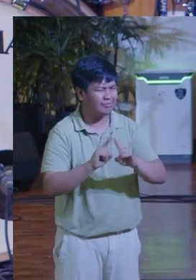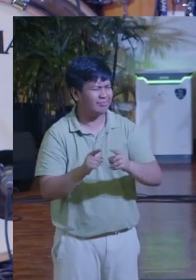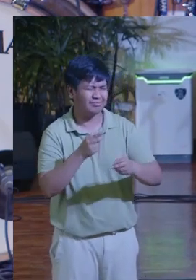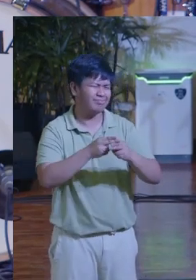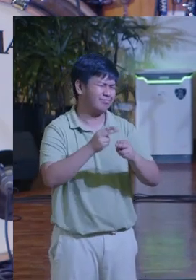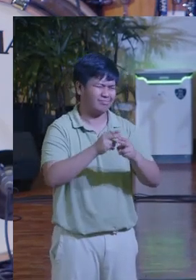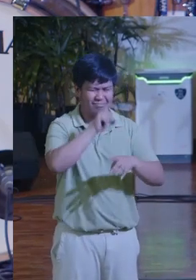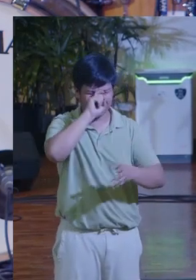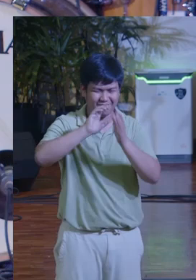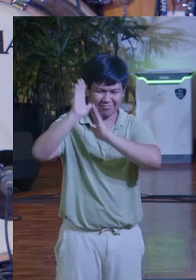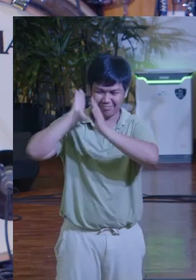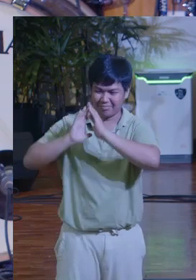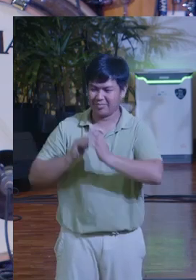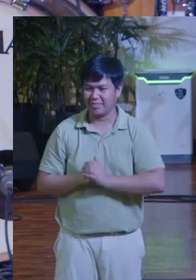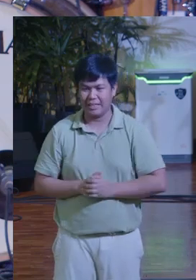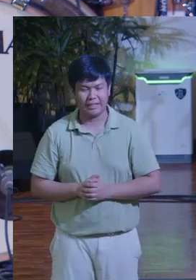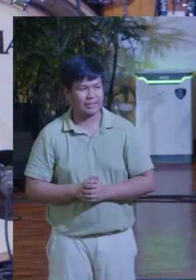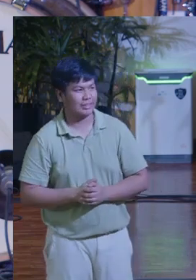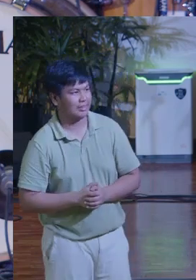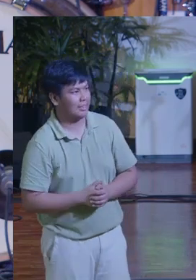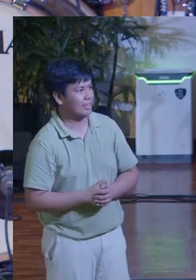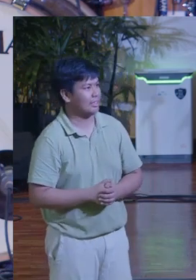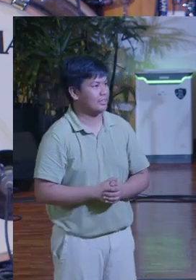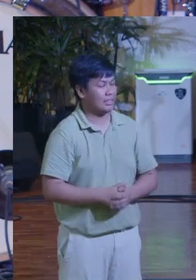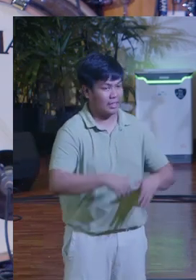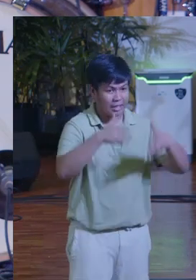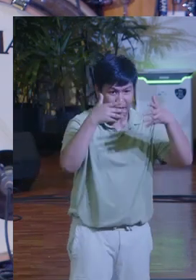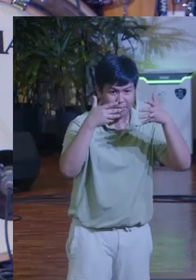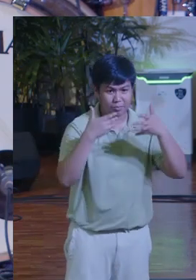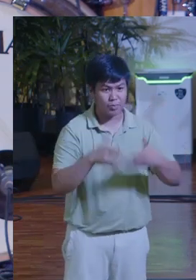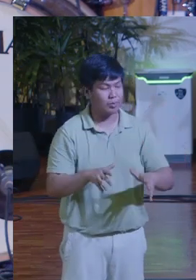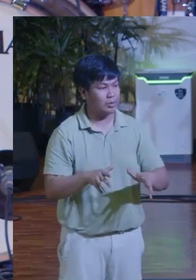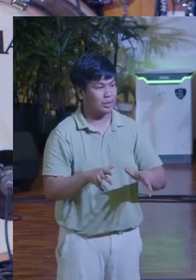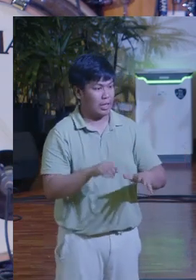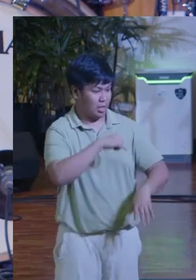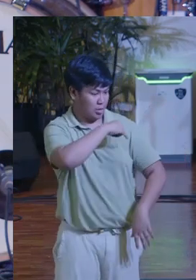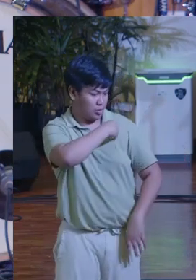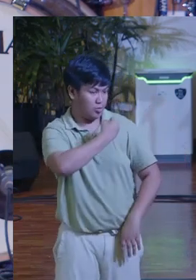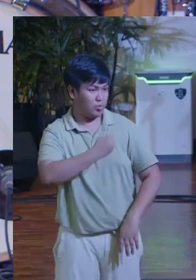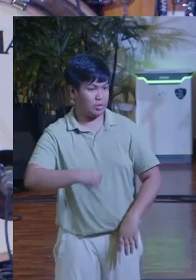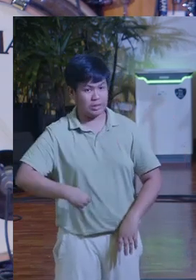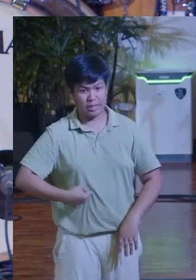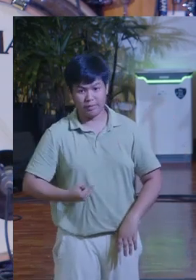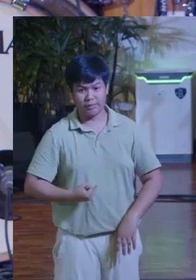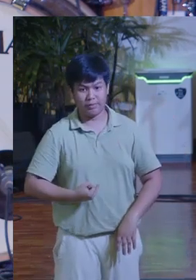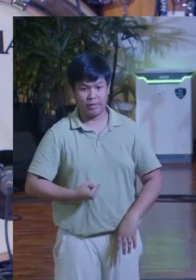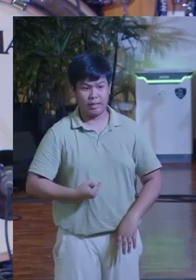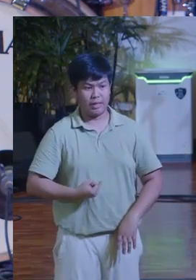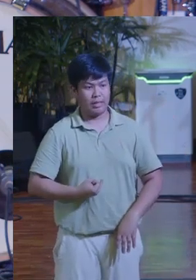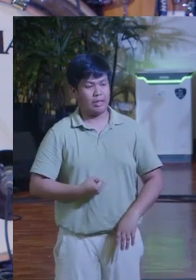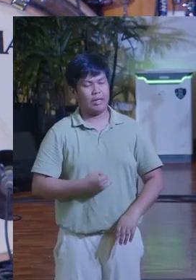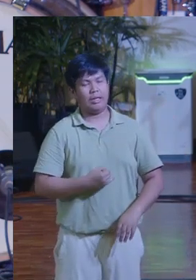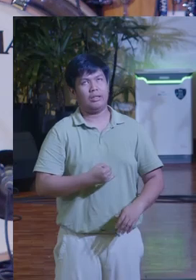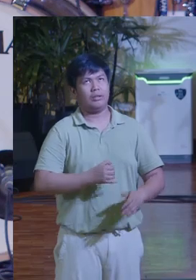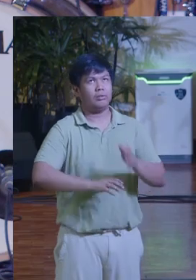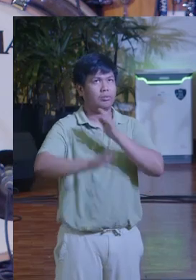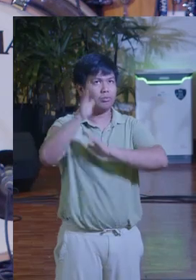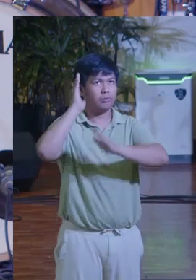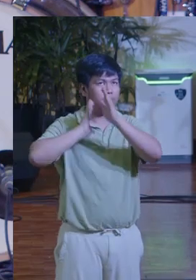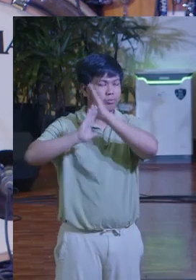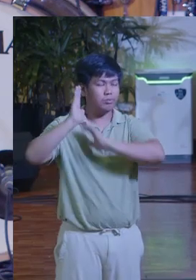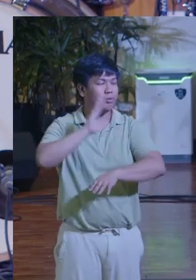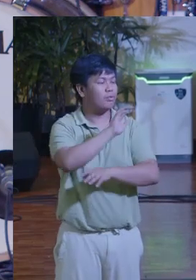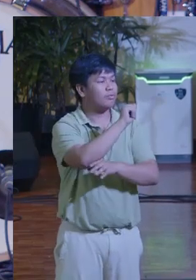no? So basta 18th dynasty na, si Joseph ay naging pinuno nung